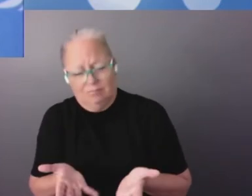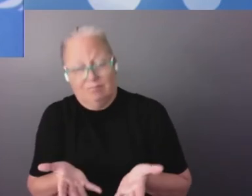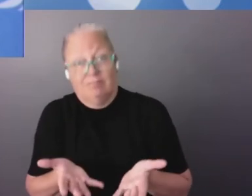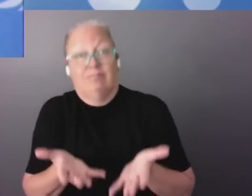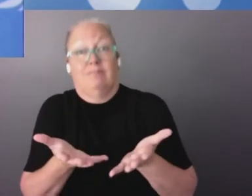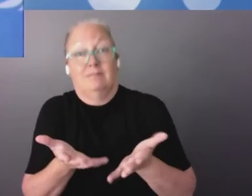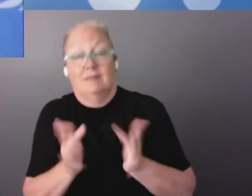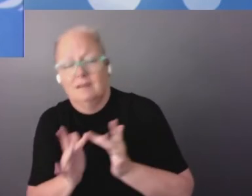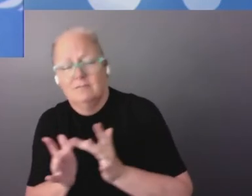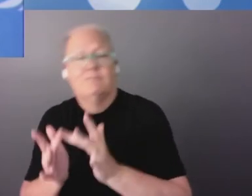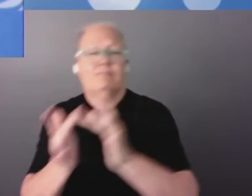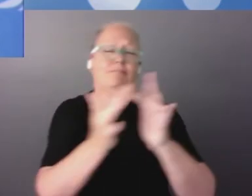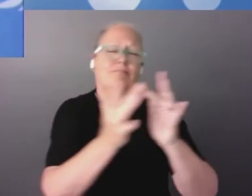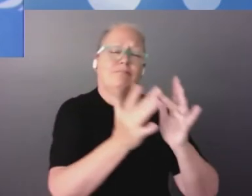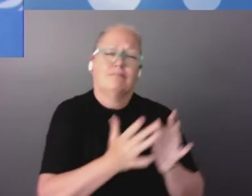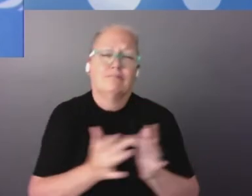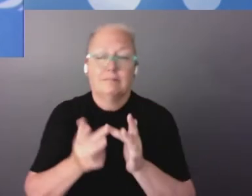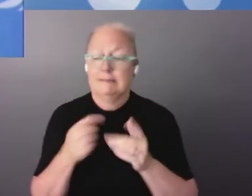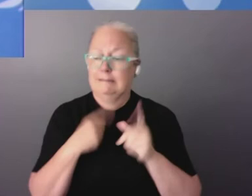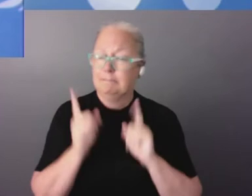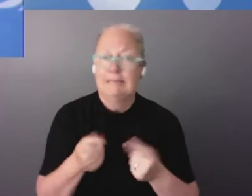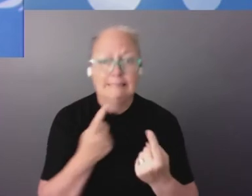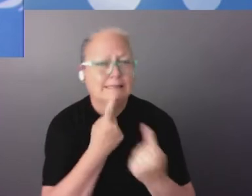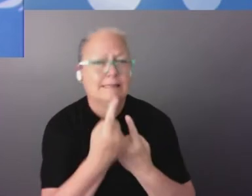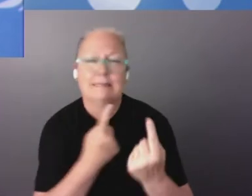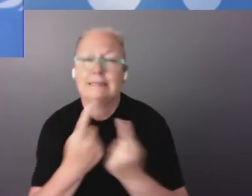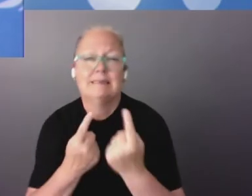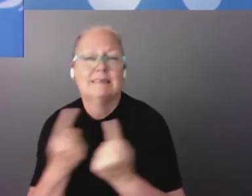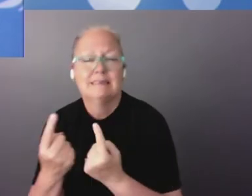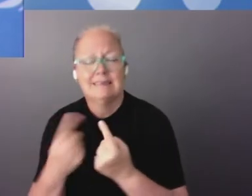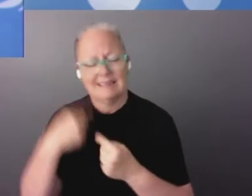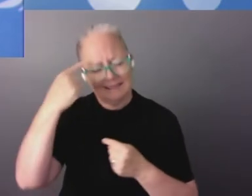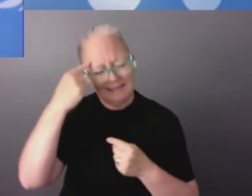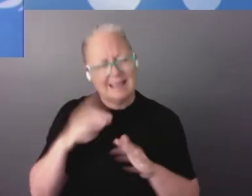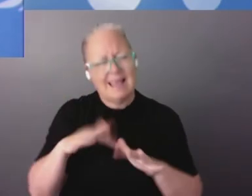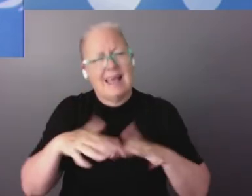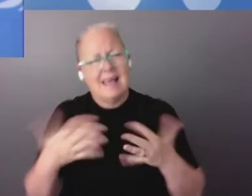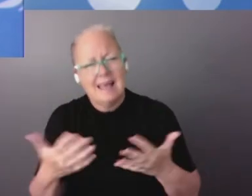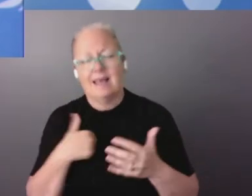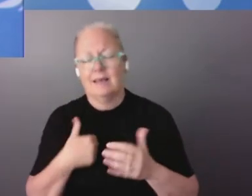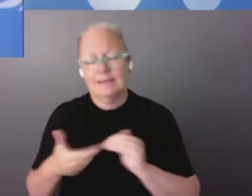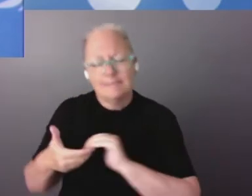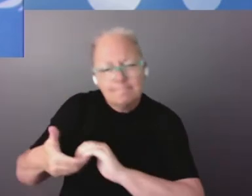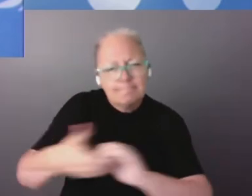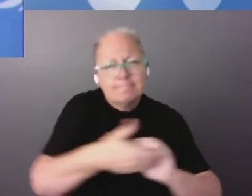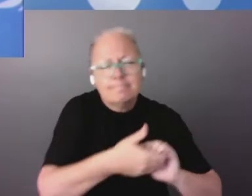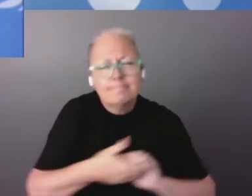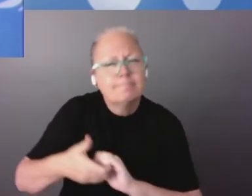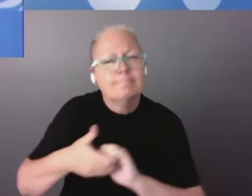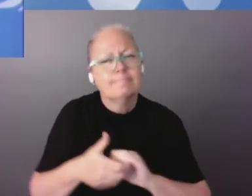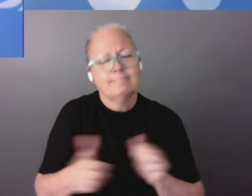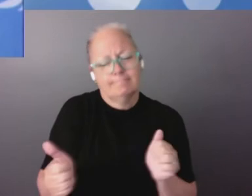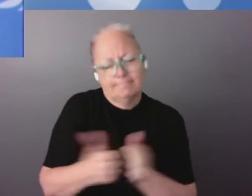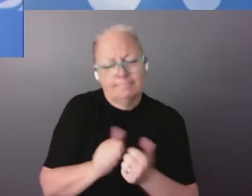تعلمناه وعن الدروس المستفادة من جائحة 19. بالنسبة لنا بالاتحاد الدولي للاتصالات، هذا